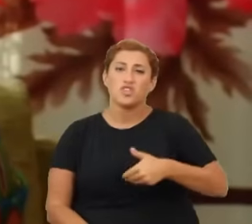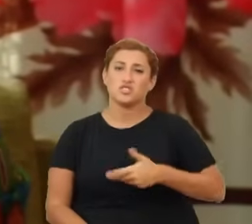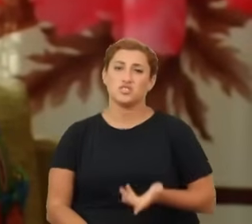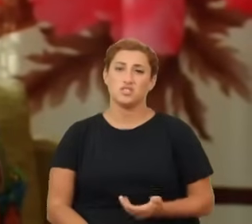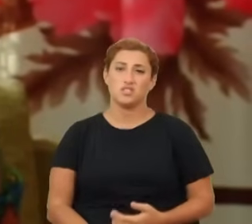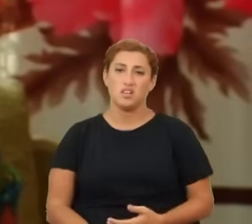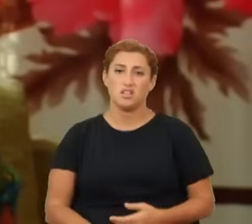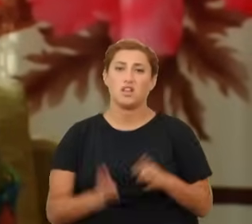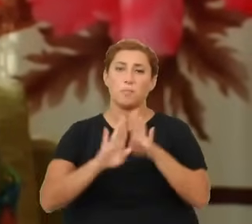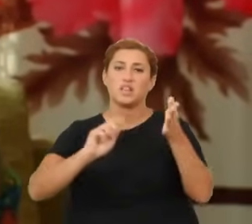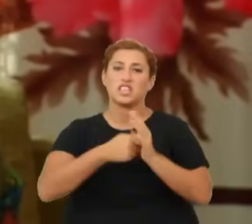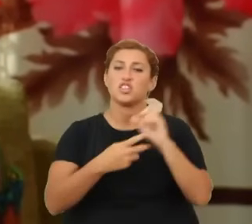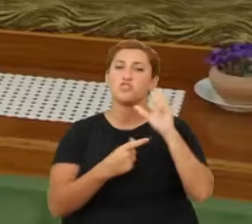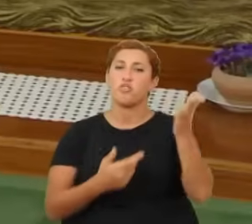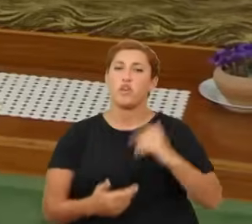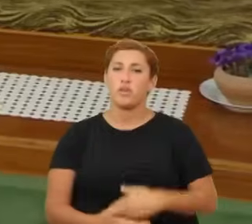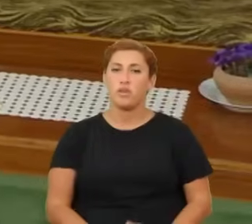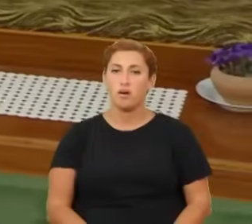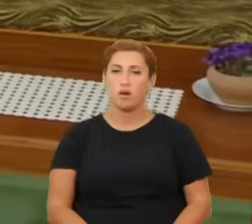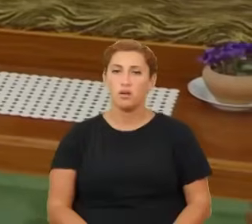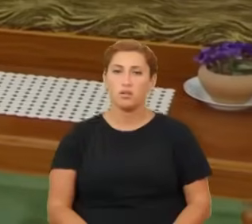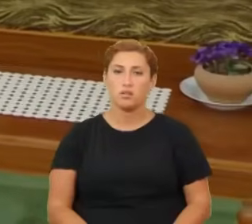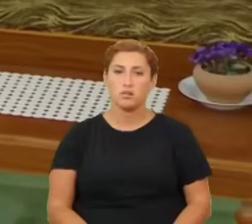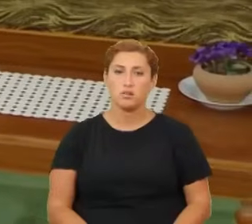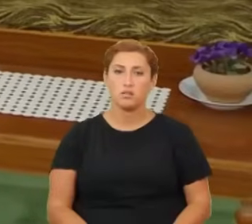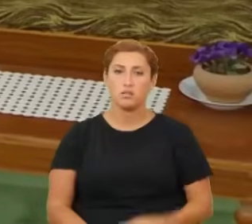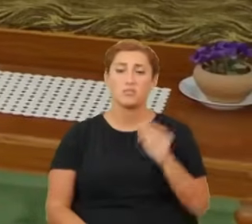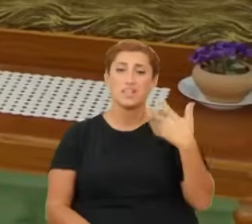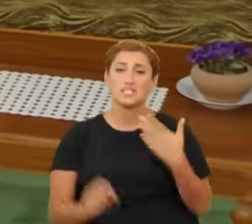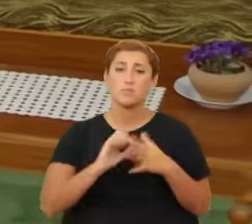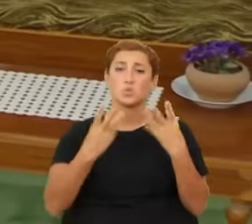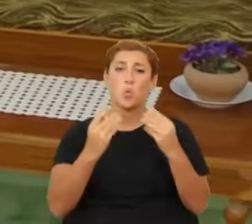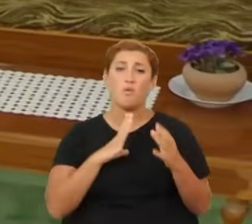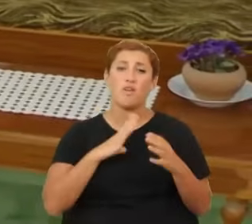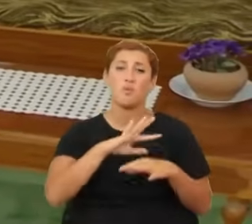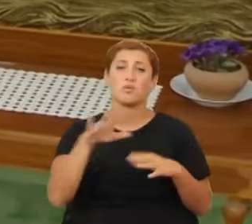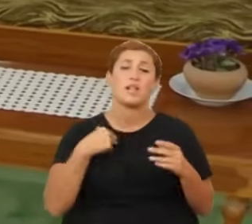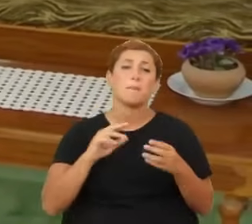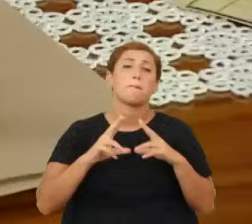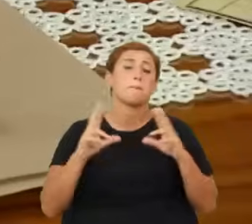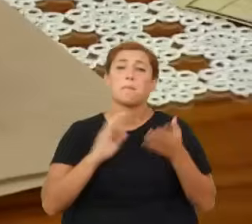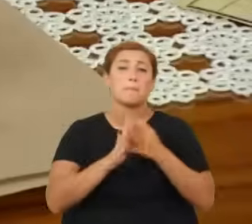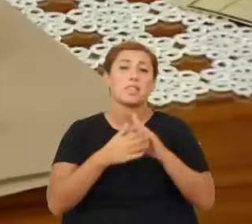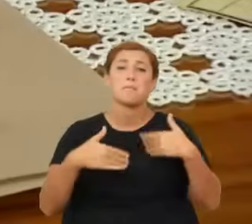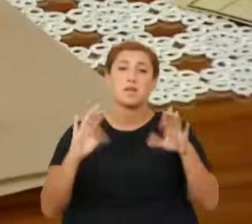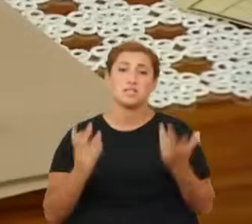zaten. Kapıyı kilitledi çatıtoy ya. Ben nasıl yapacağım? Daha çok var. Bunları ben bitiremem ya.